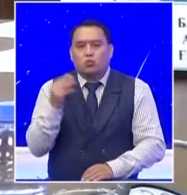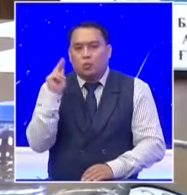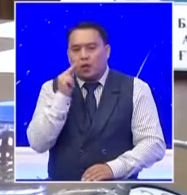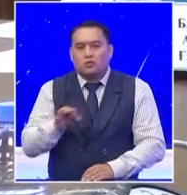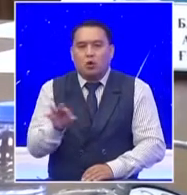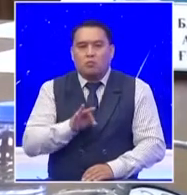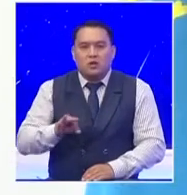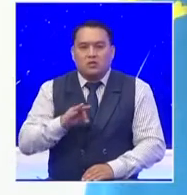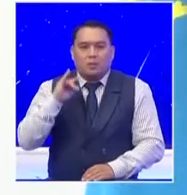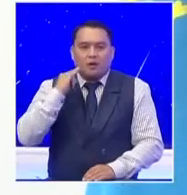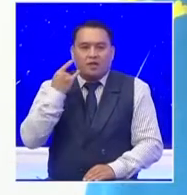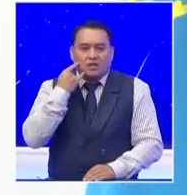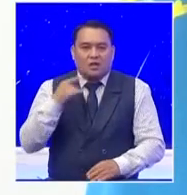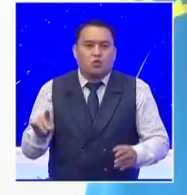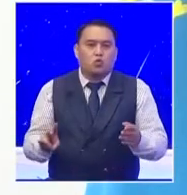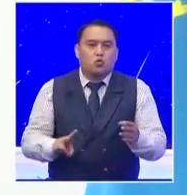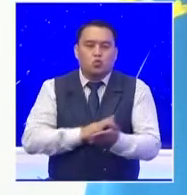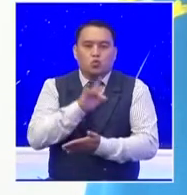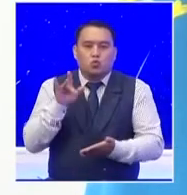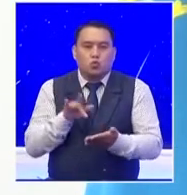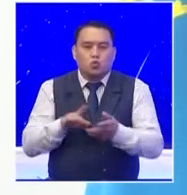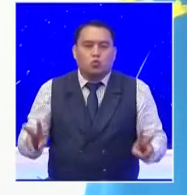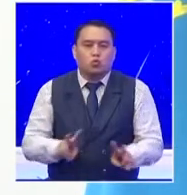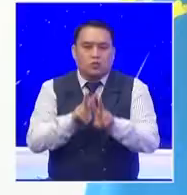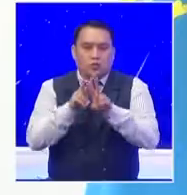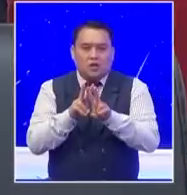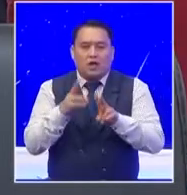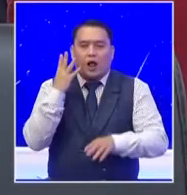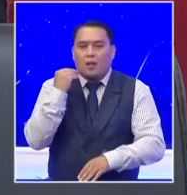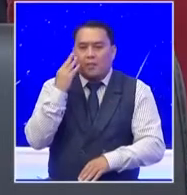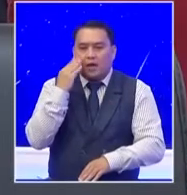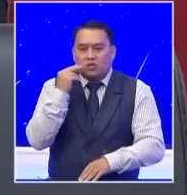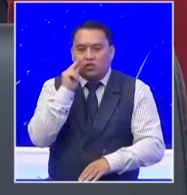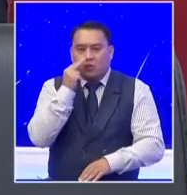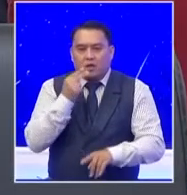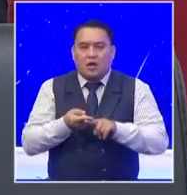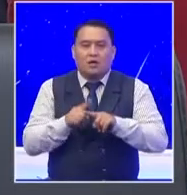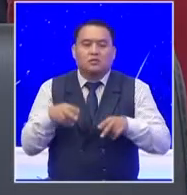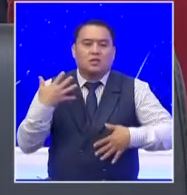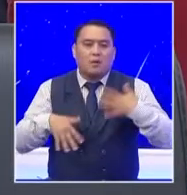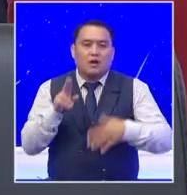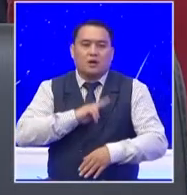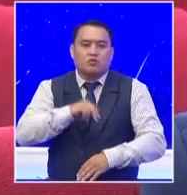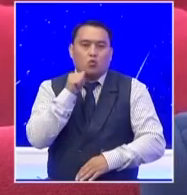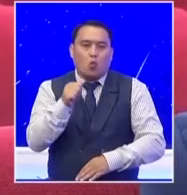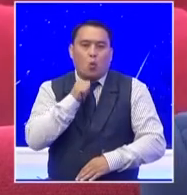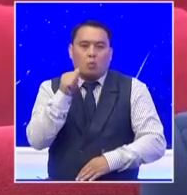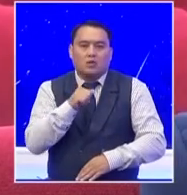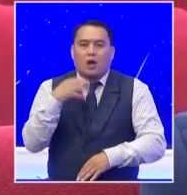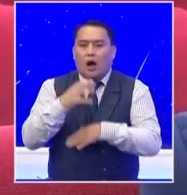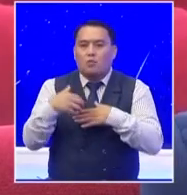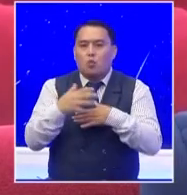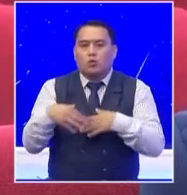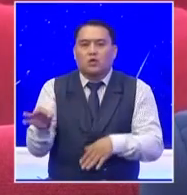Павлодарской областях и городах Нур-Султане, Шымкенте и Алматы. В то же время слабая работа проводится в Костанайской и